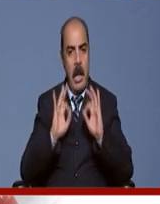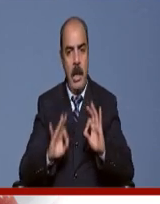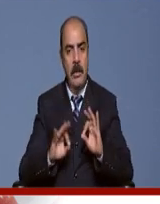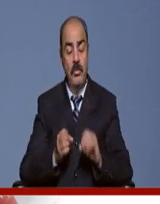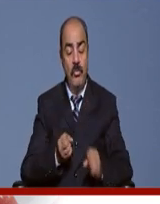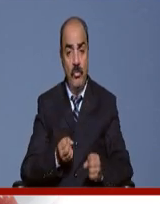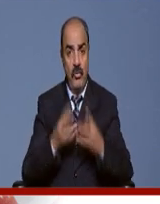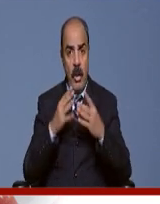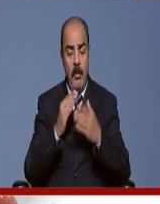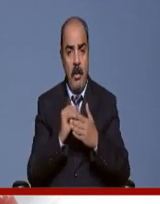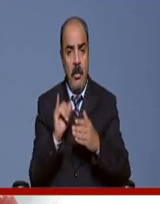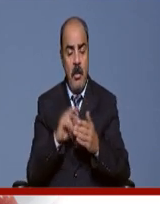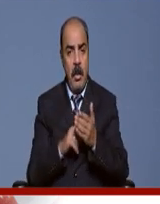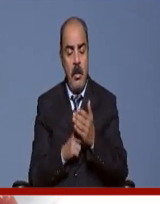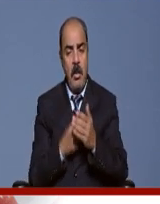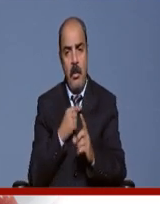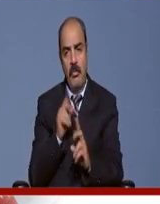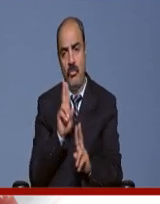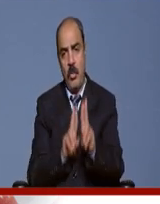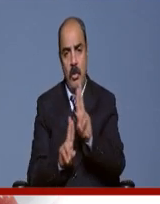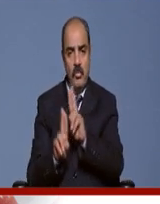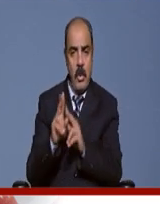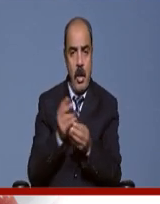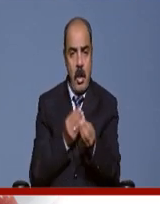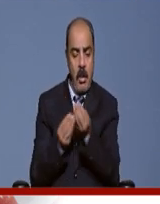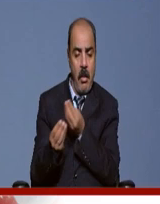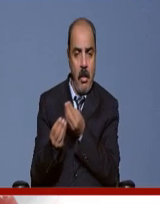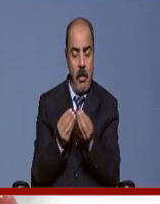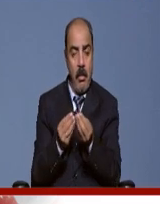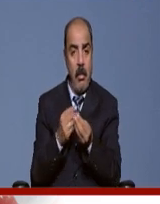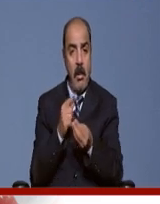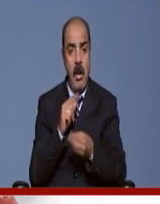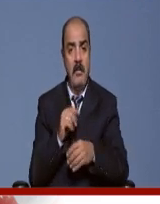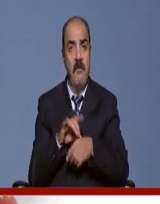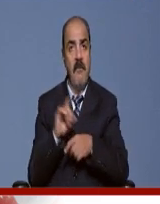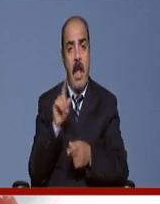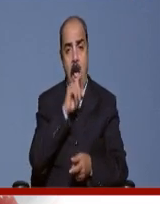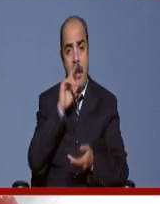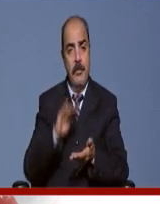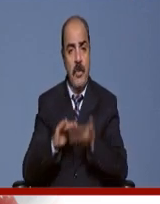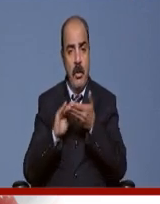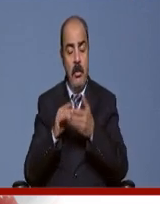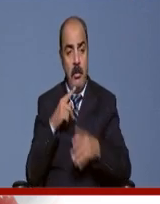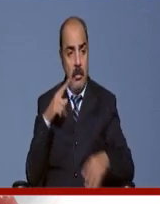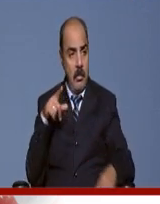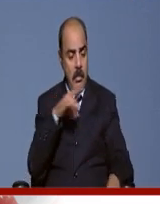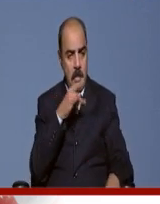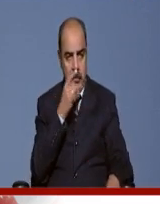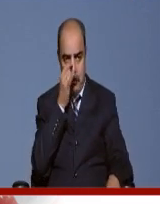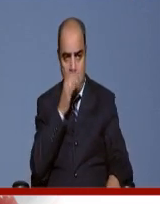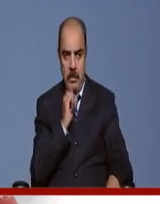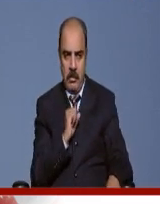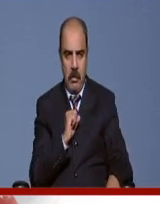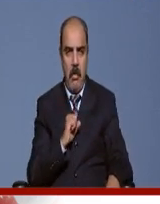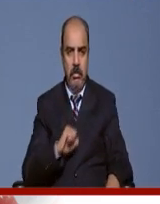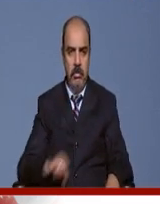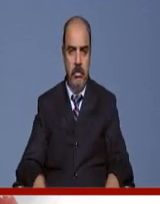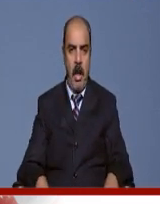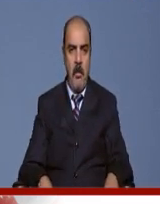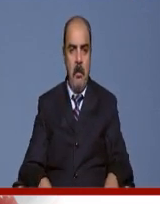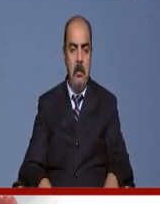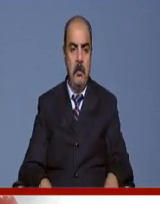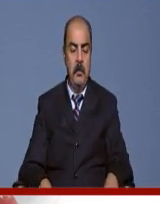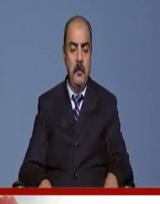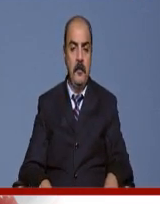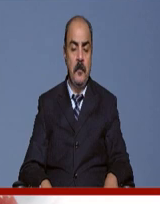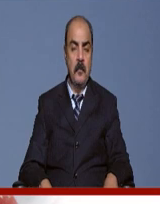اليوم كان لي نقاش مع ممثلين عن الاونر وقالوا لي ان الوضع حرج اذا هذا